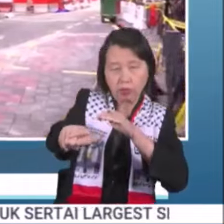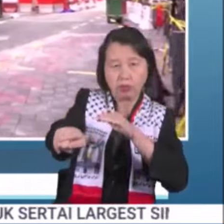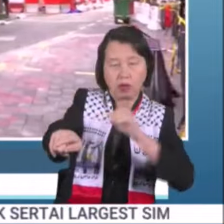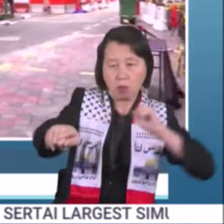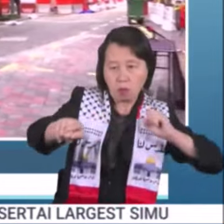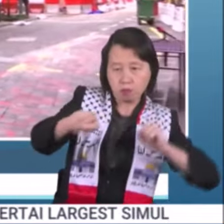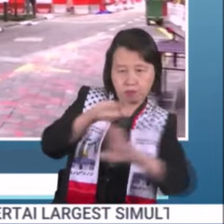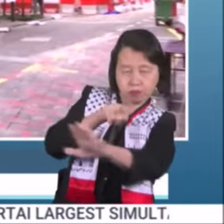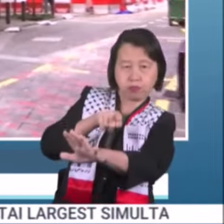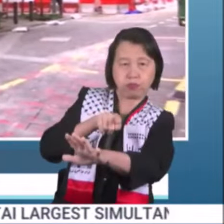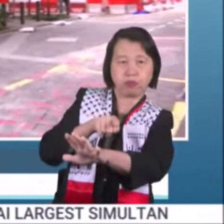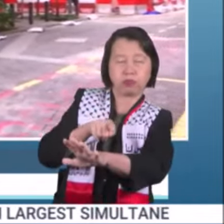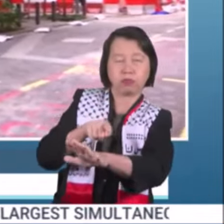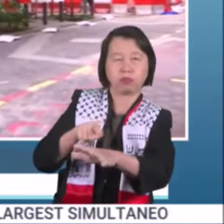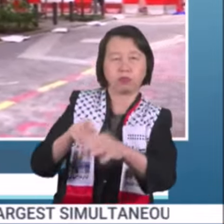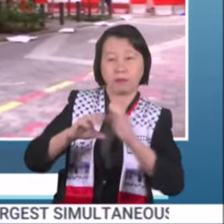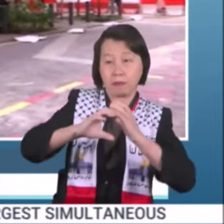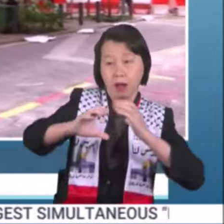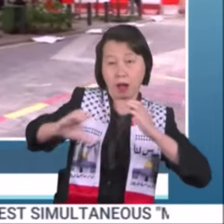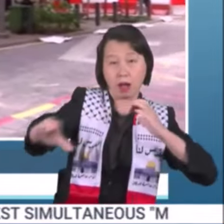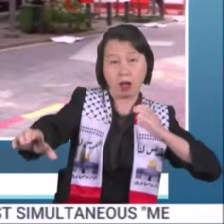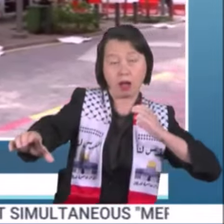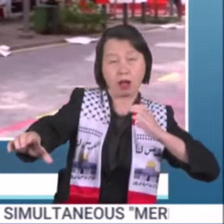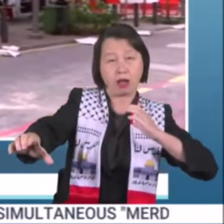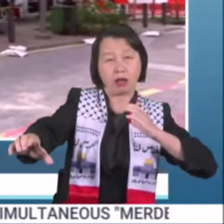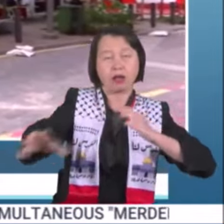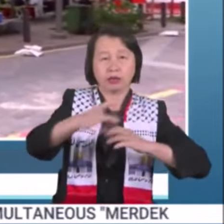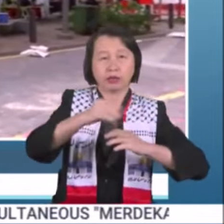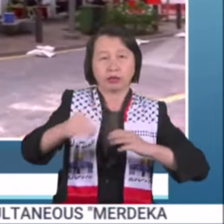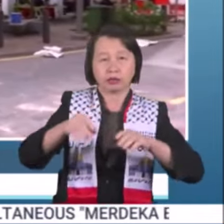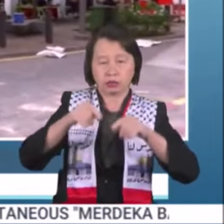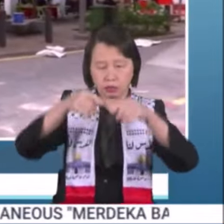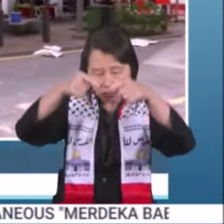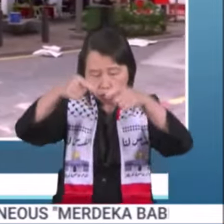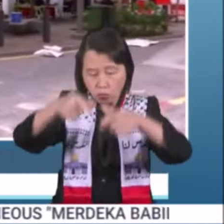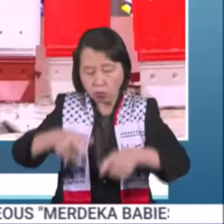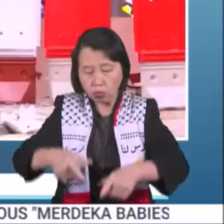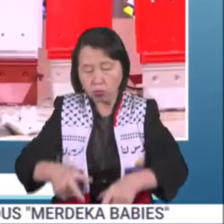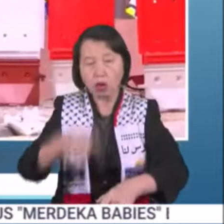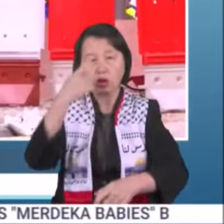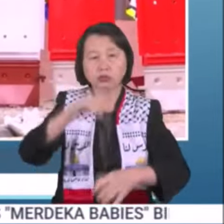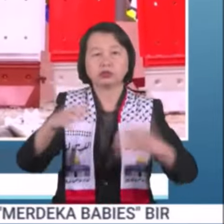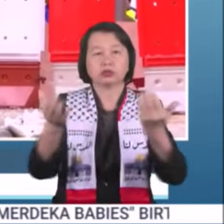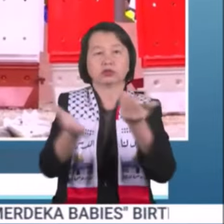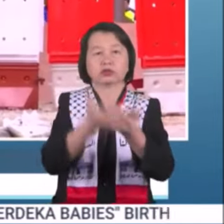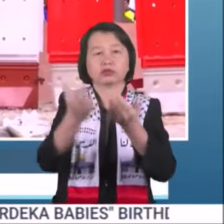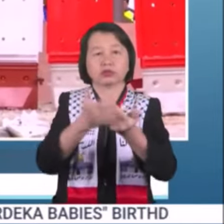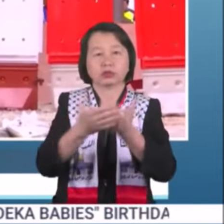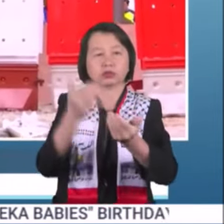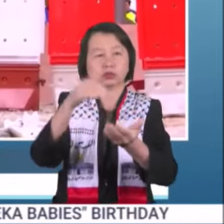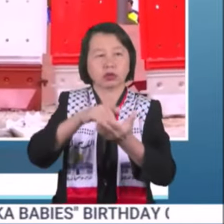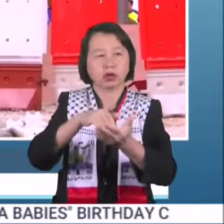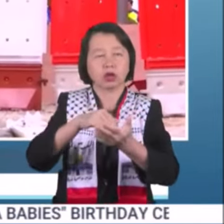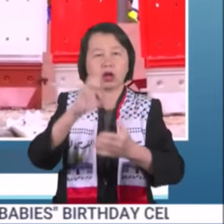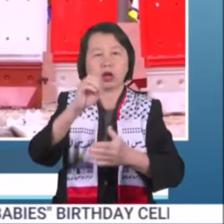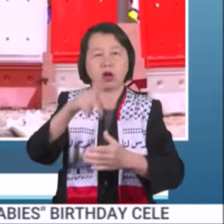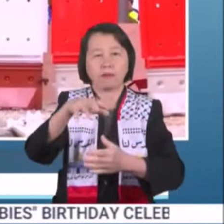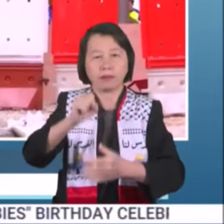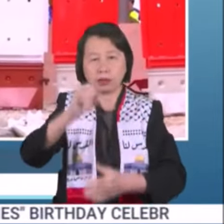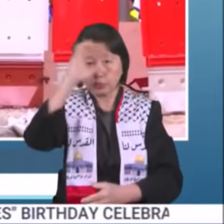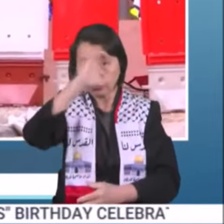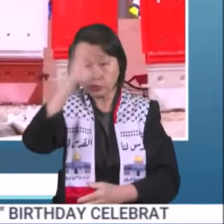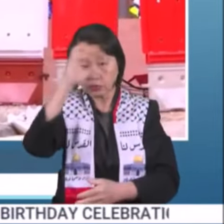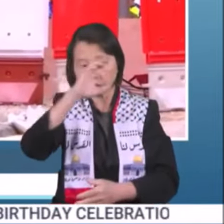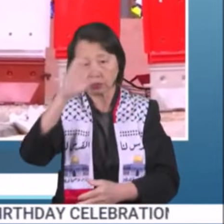dan flushing saluran paip kumbahan dan lurang yang dibuat bagi memudahkan lagi operasi